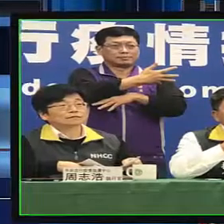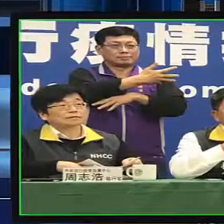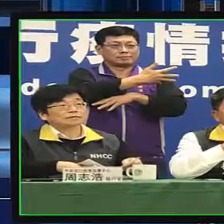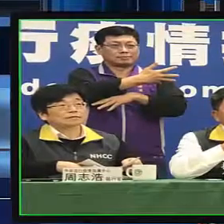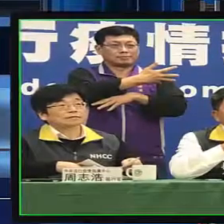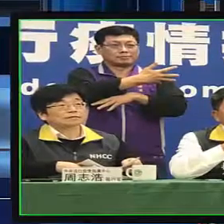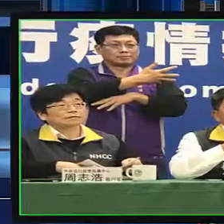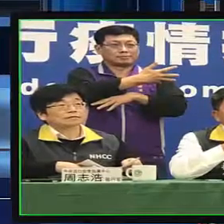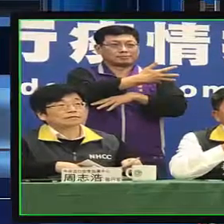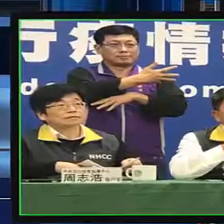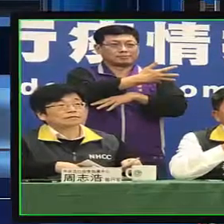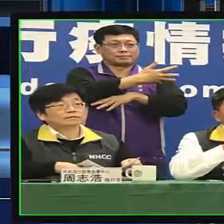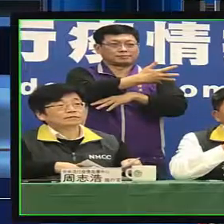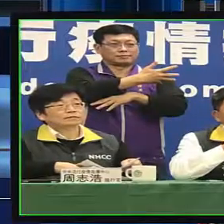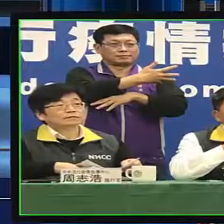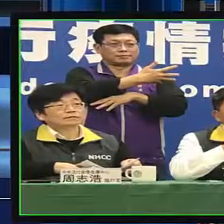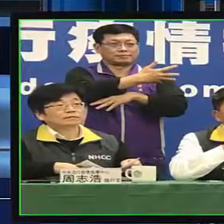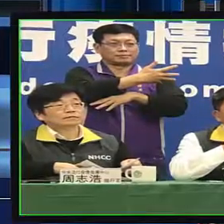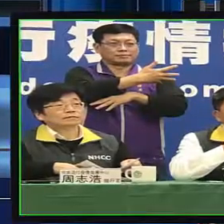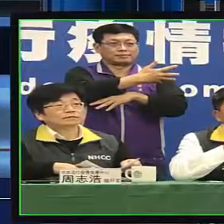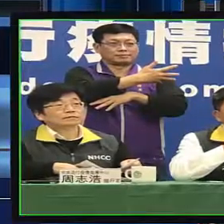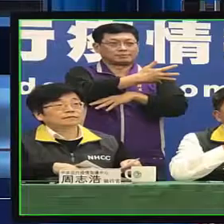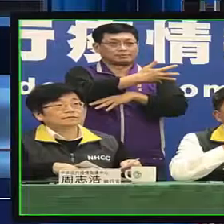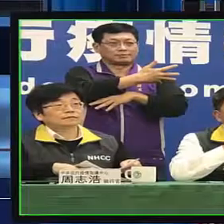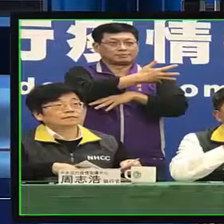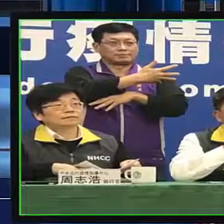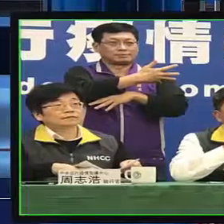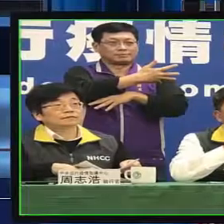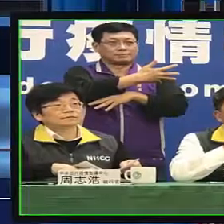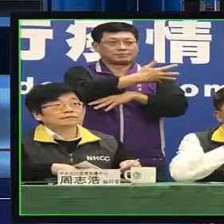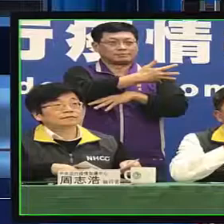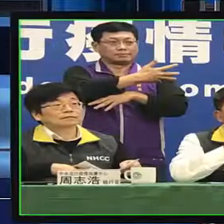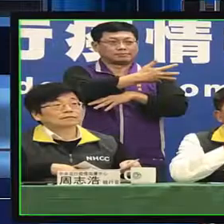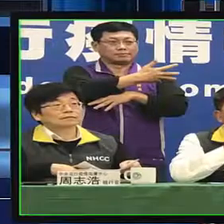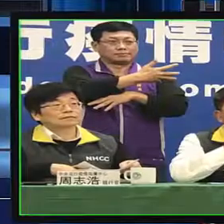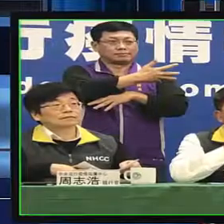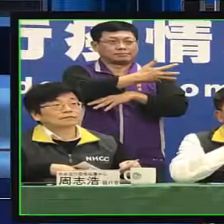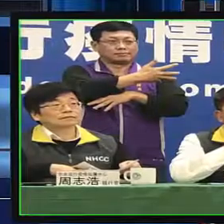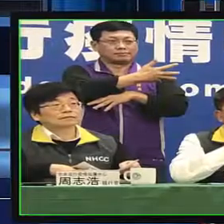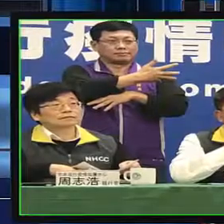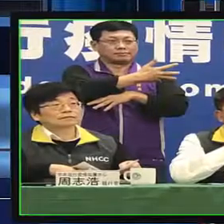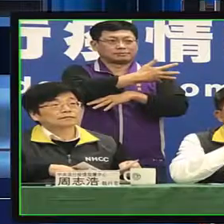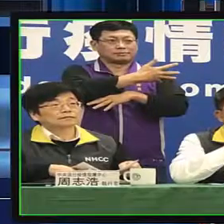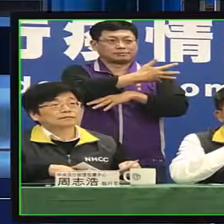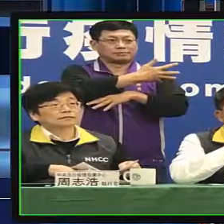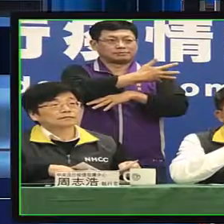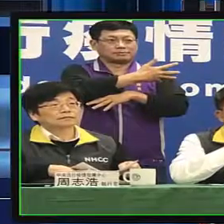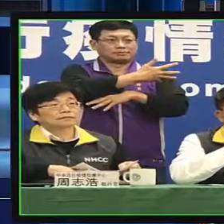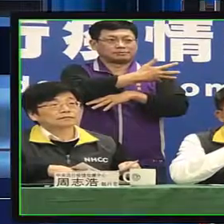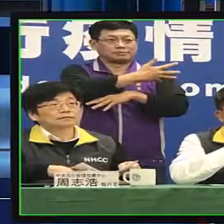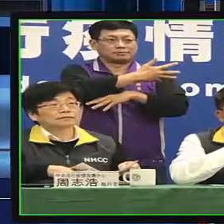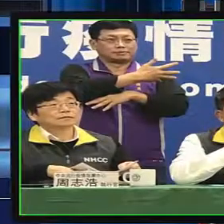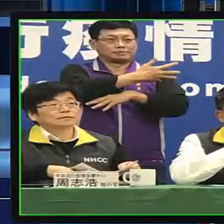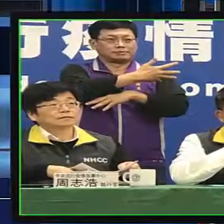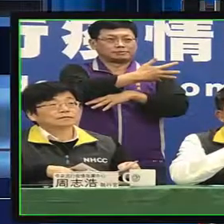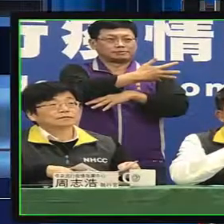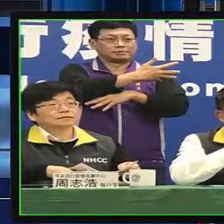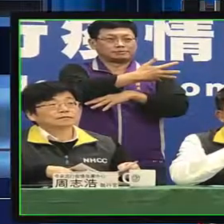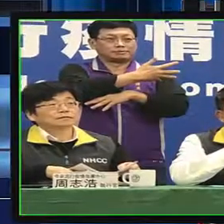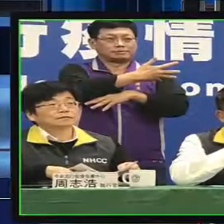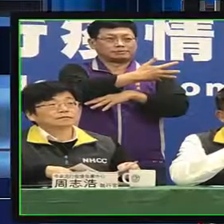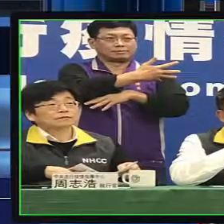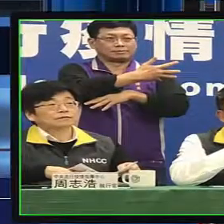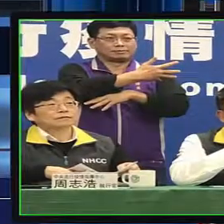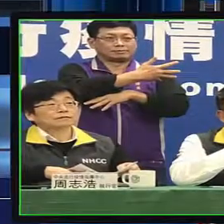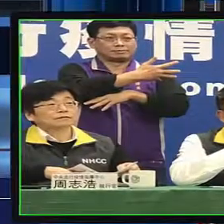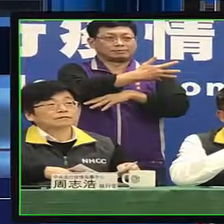国际间疫区发出的警示却越收越紧。中央流行疫情指挥中心指挥官、卫福部